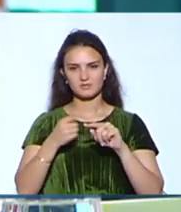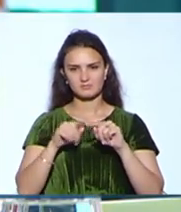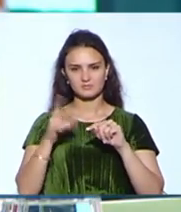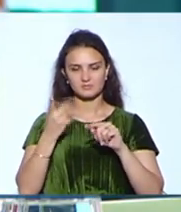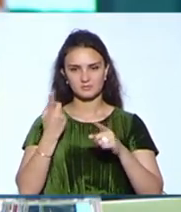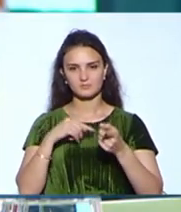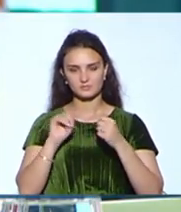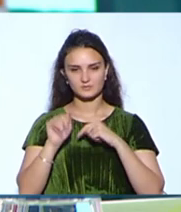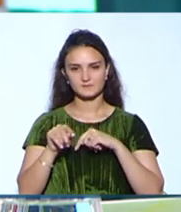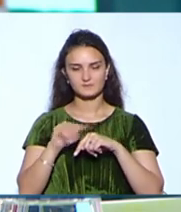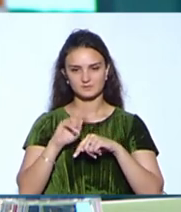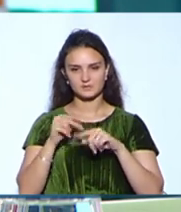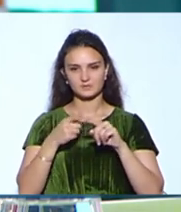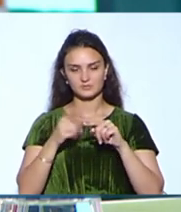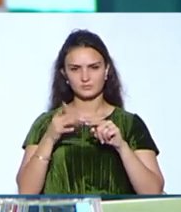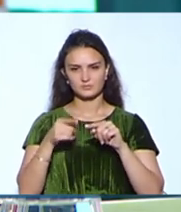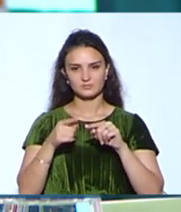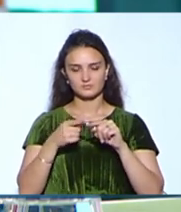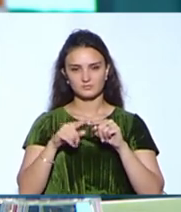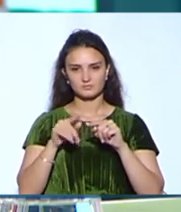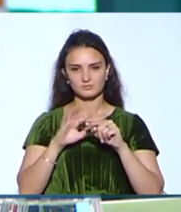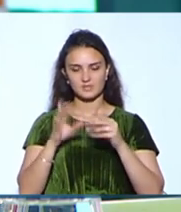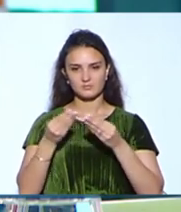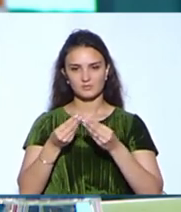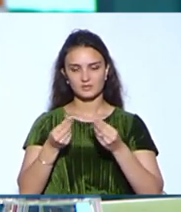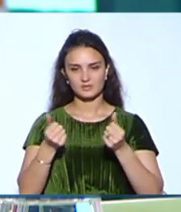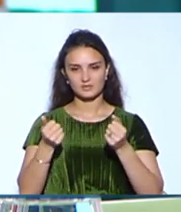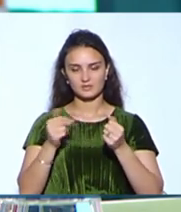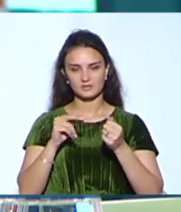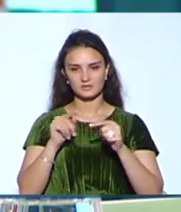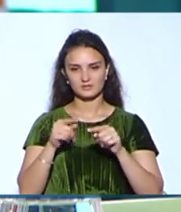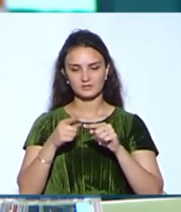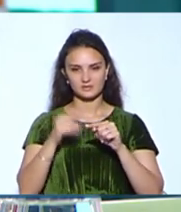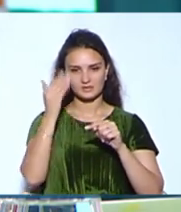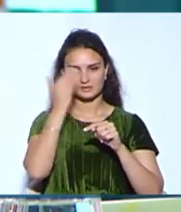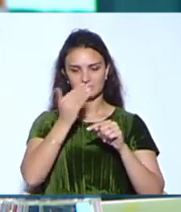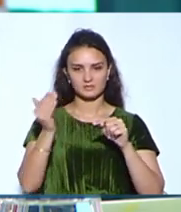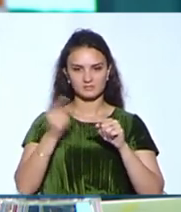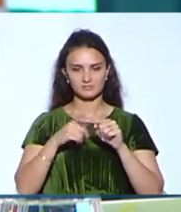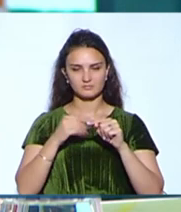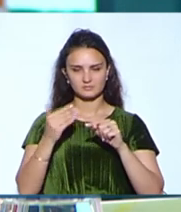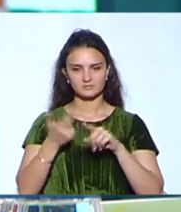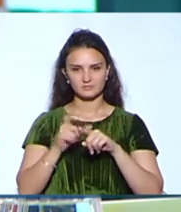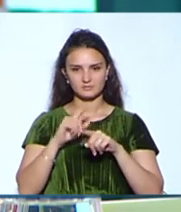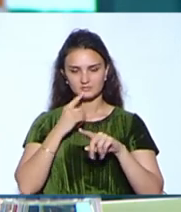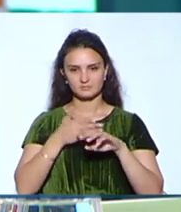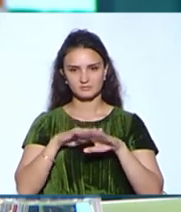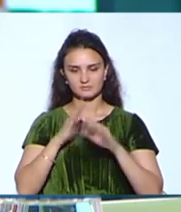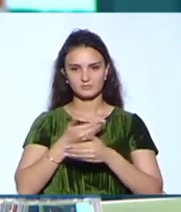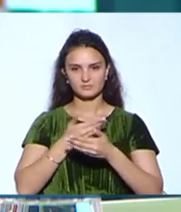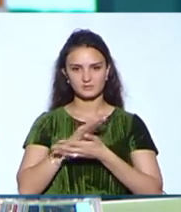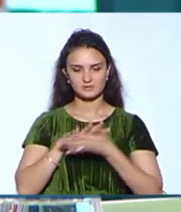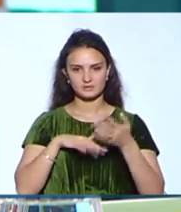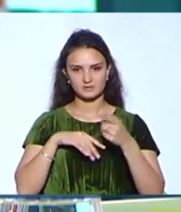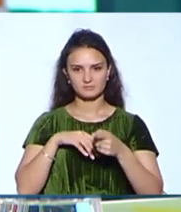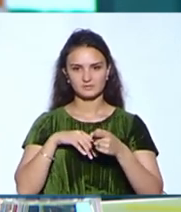ამასთან უნდა დაუბრუნდეთ და თუ ეს არ მოინელა და მოიშუშა ერმა, მისთვის ძალიან ძნელი იქნება ცხოვრების